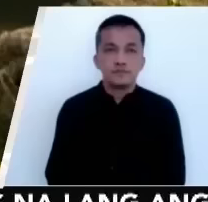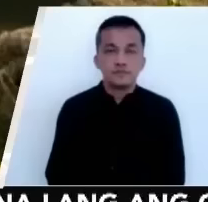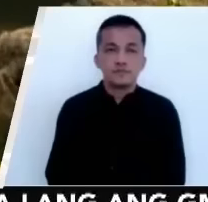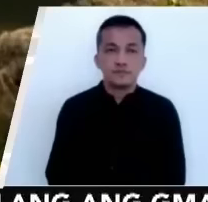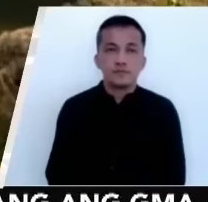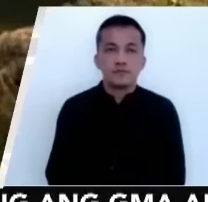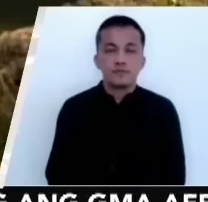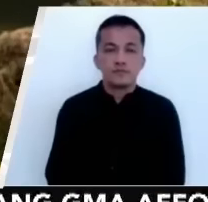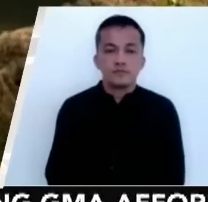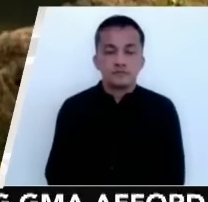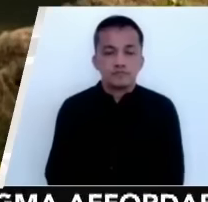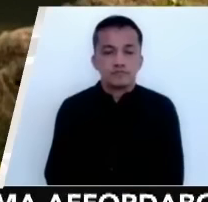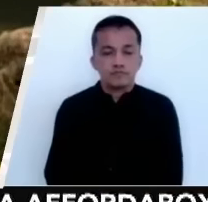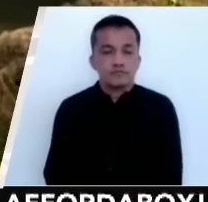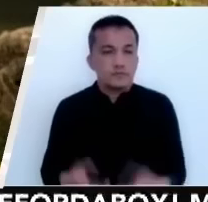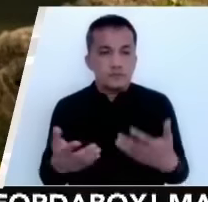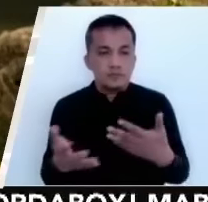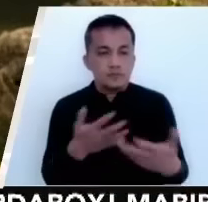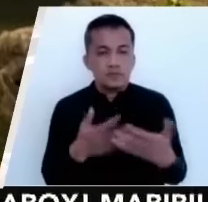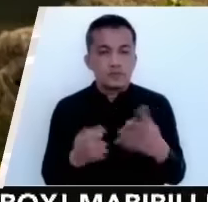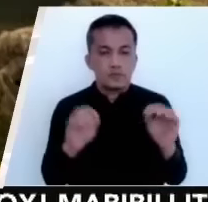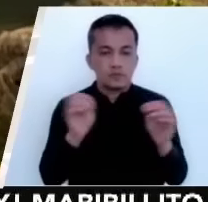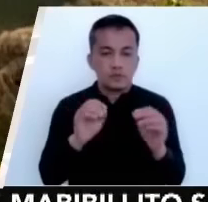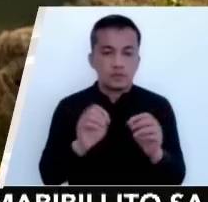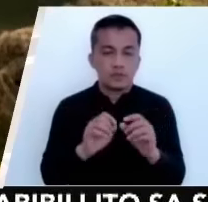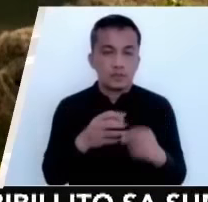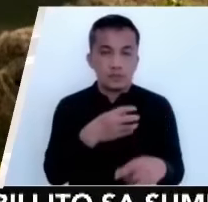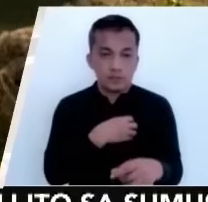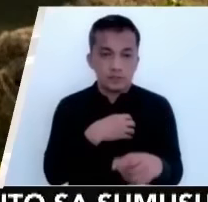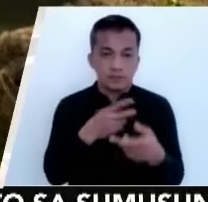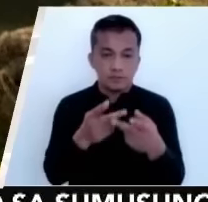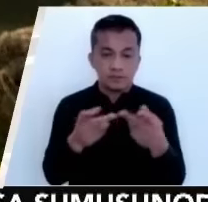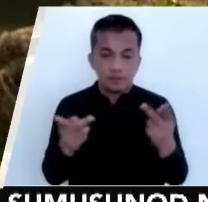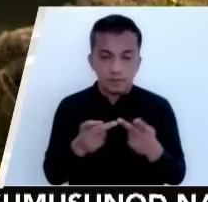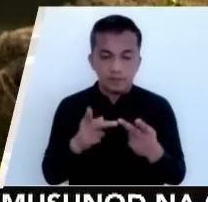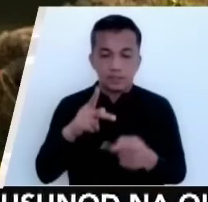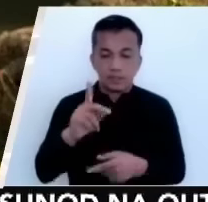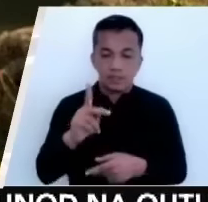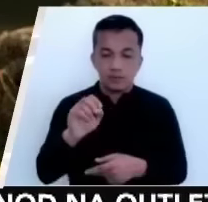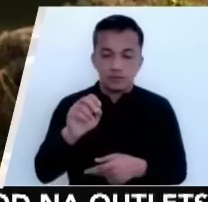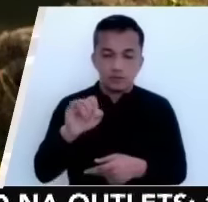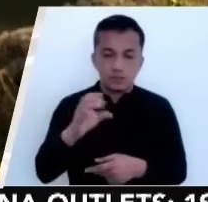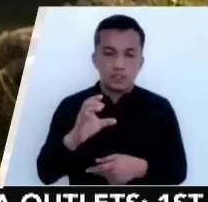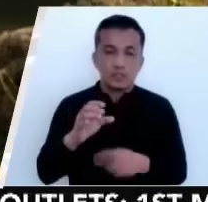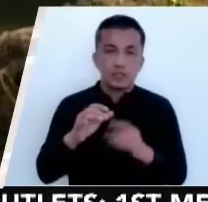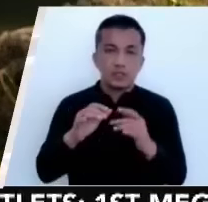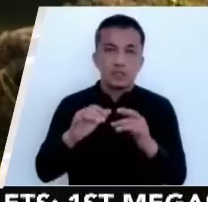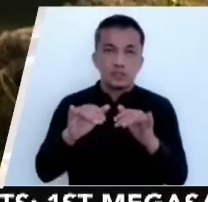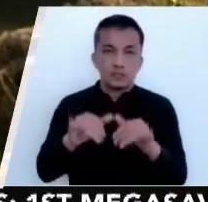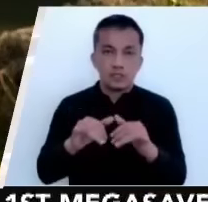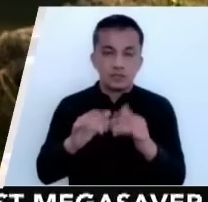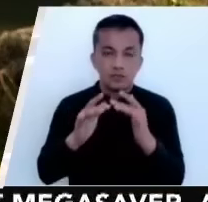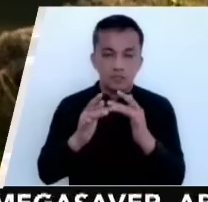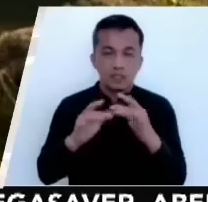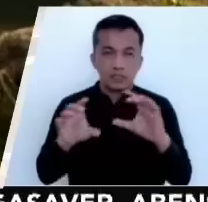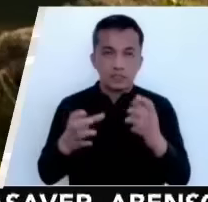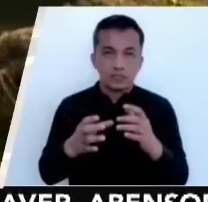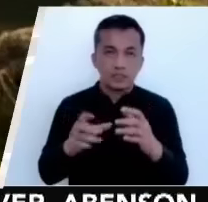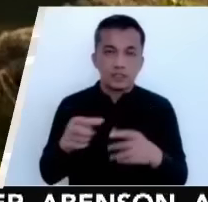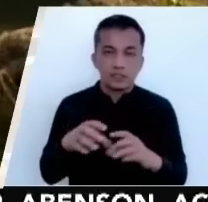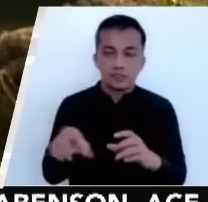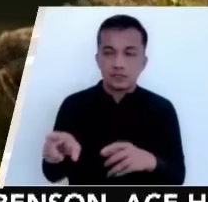Emil, bagamat wala ng presensya ng mga pulis sa loob ng compound, ay nananatiling online class ang klase ng mga estudyante ng Jose Maria College na nasa loob ng